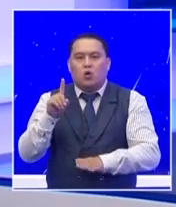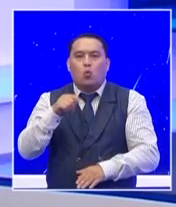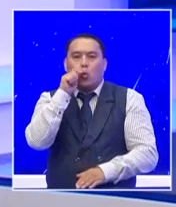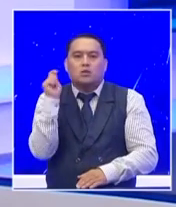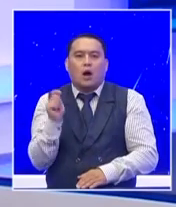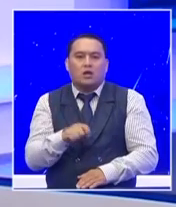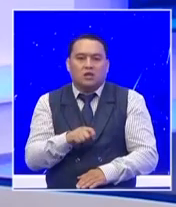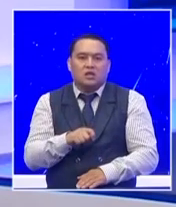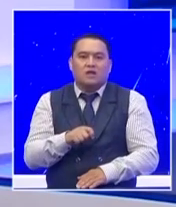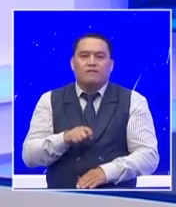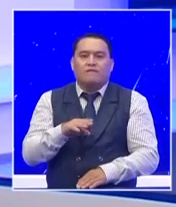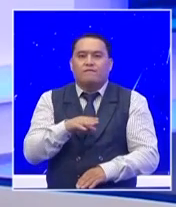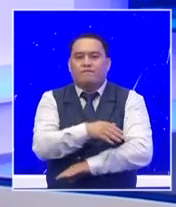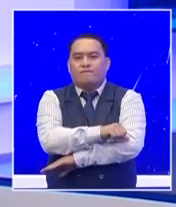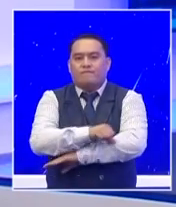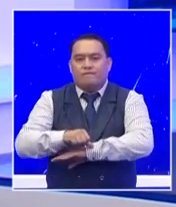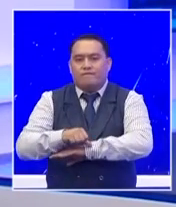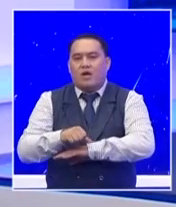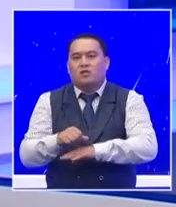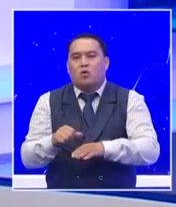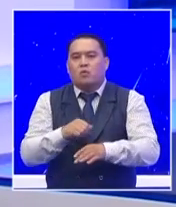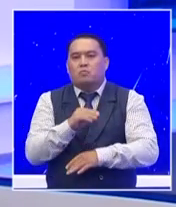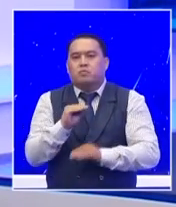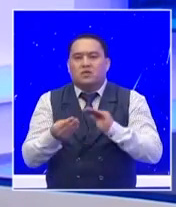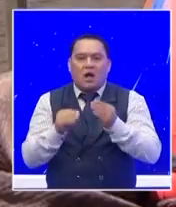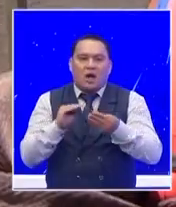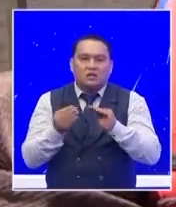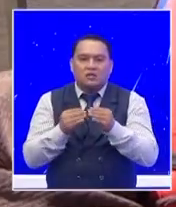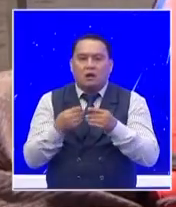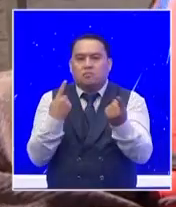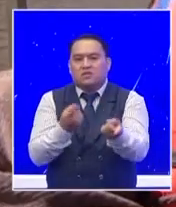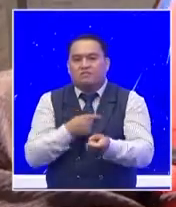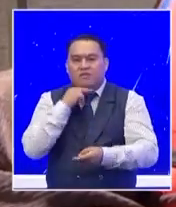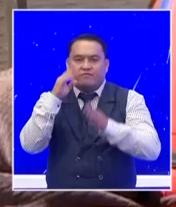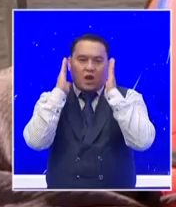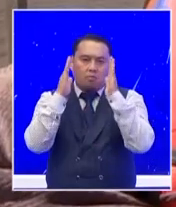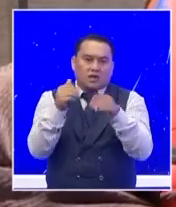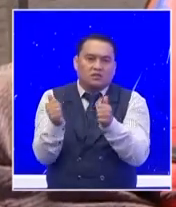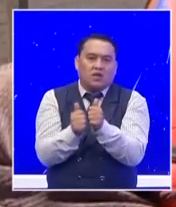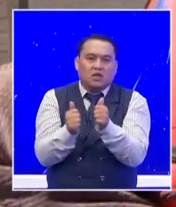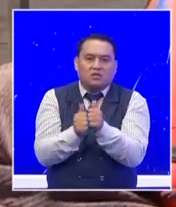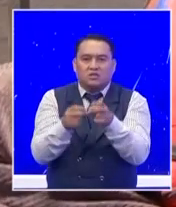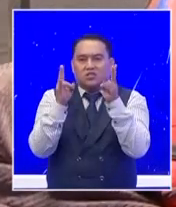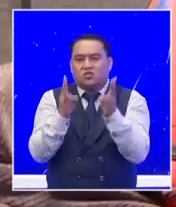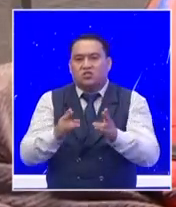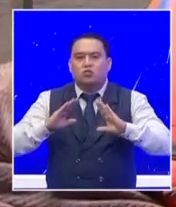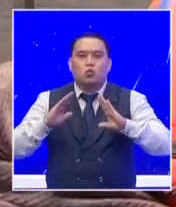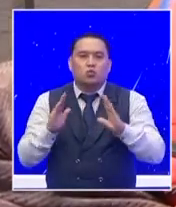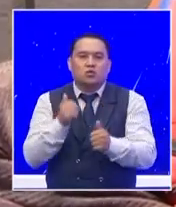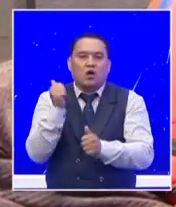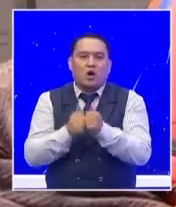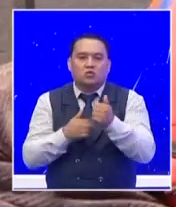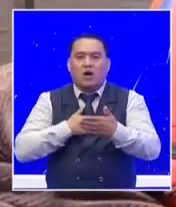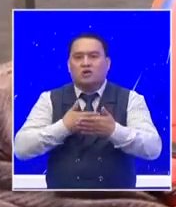Украины и приносит к венгерской границе тонны пластика. Чтобы привлечь внимание соседей к размерам бедствия, ежегодно